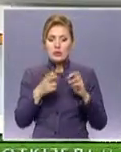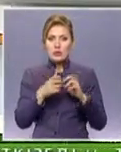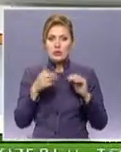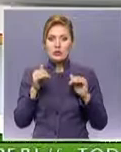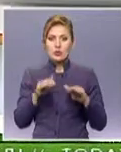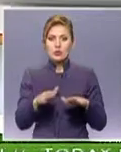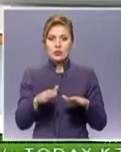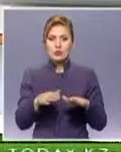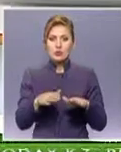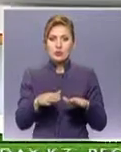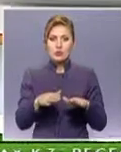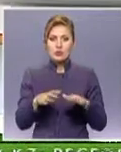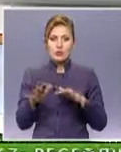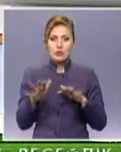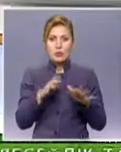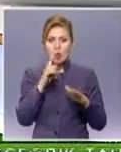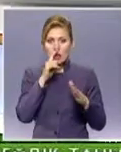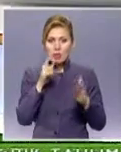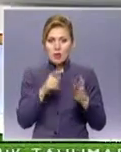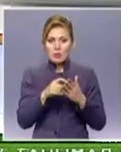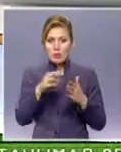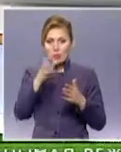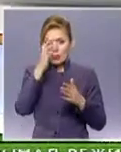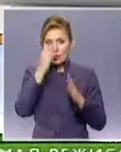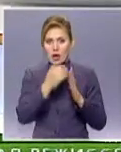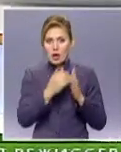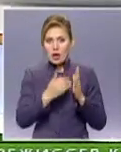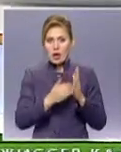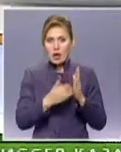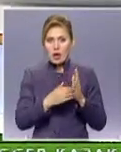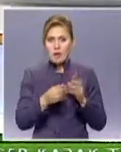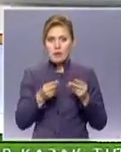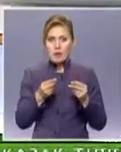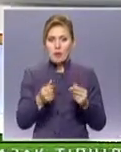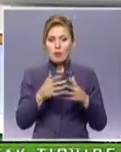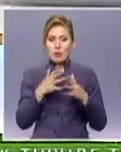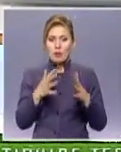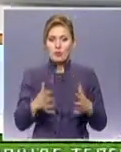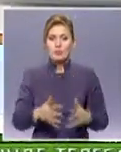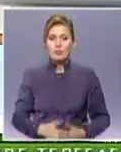шешуде іске араласып жатқан мемлекеттік бағдарламалардың септігі мол.